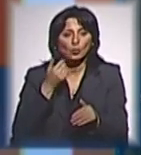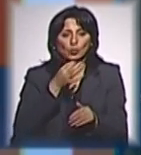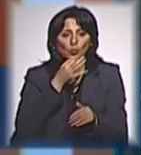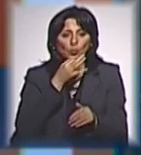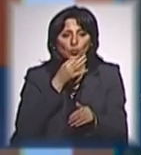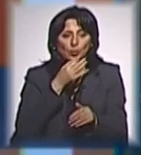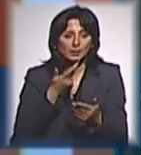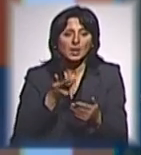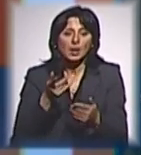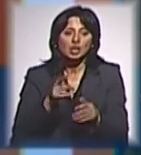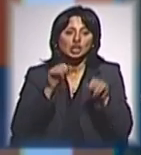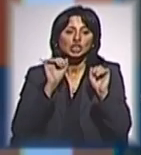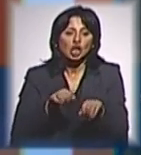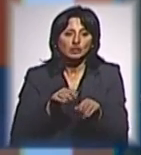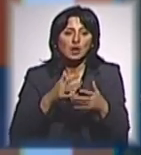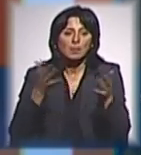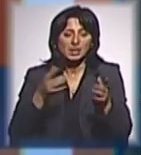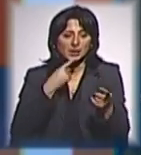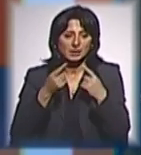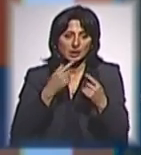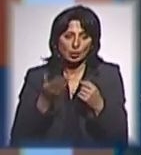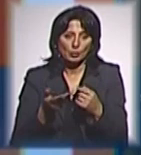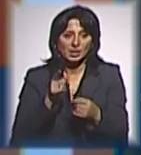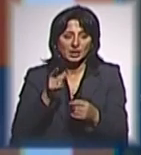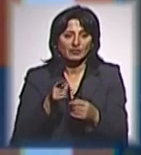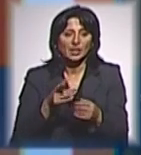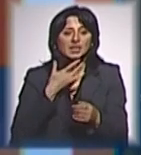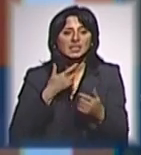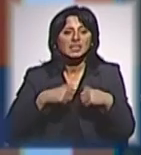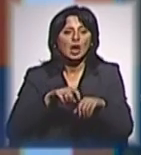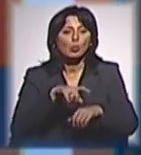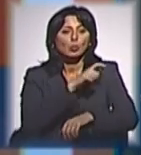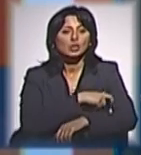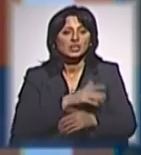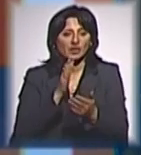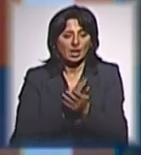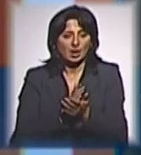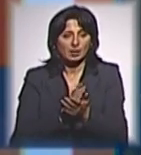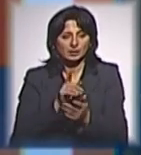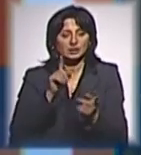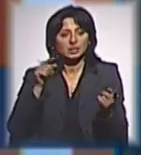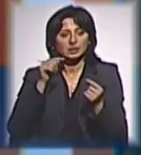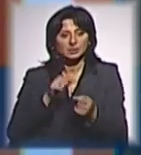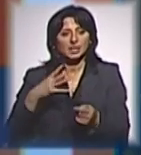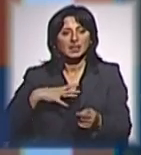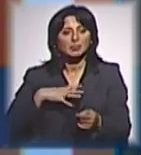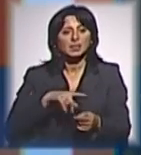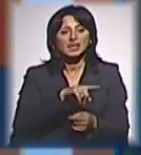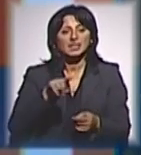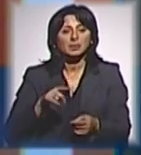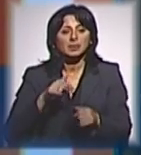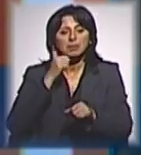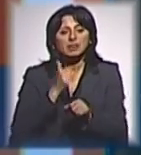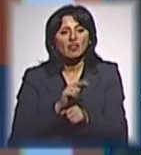რომ მოგცეთ ეხლა ამის საშუალება, რომ ამაზე უფრო მეტი ისაუბროთ. თქვენ საკრებულოს წევრი ხართ, შესაბამისად უნდა იცოდეთ თბილისელებისთვის რა